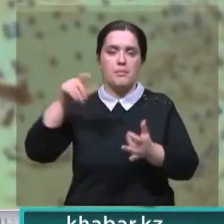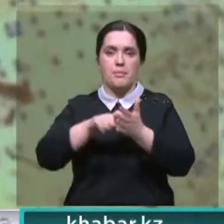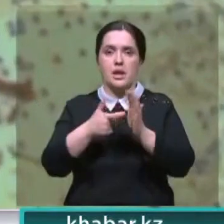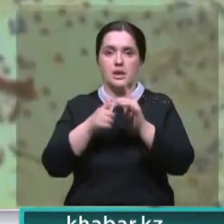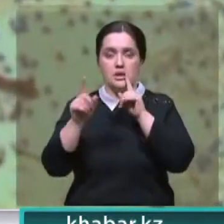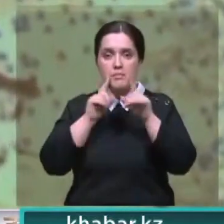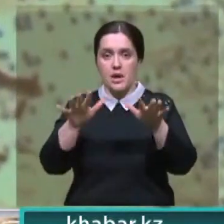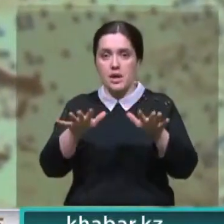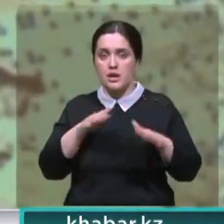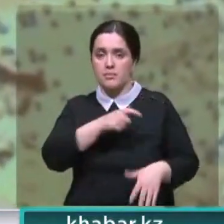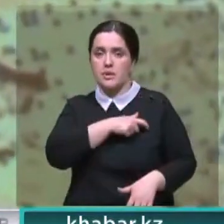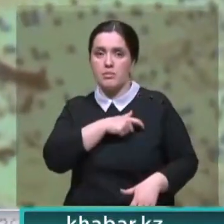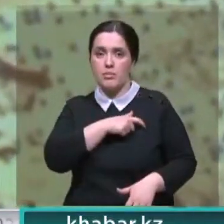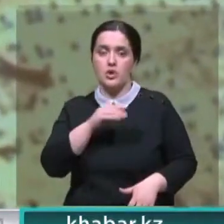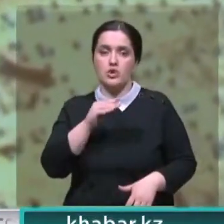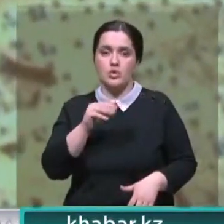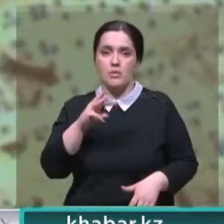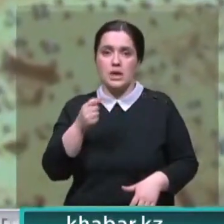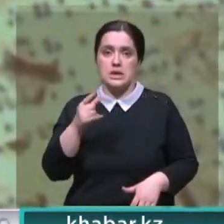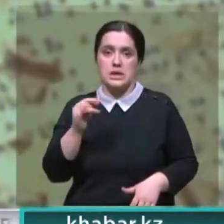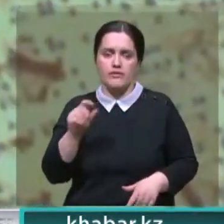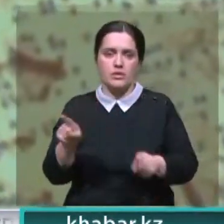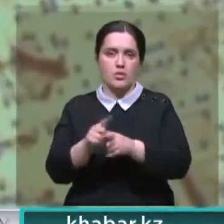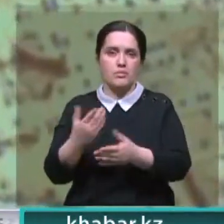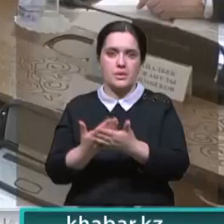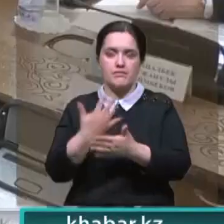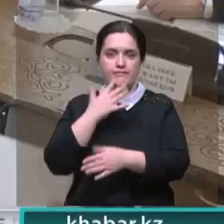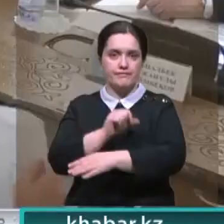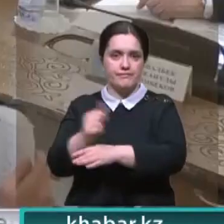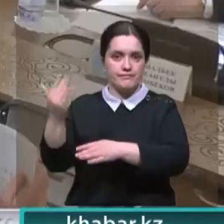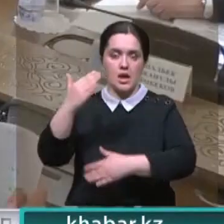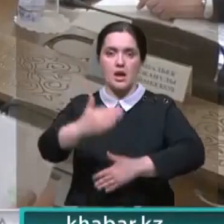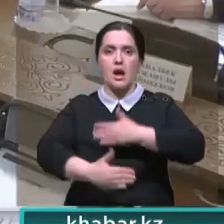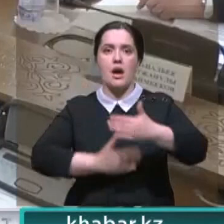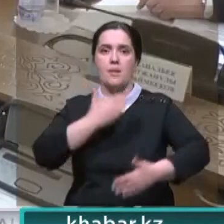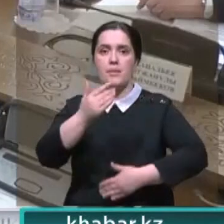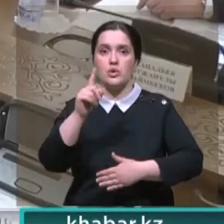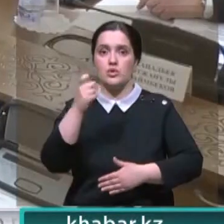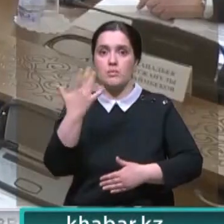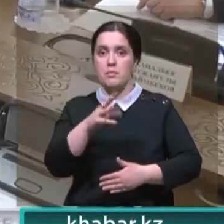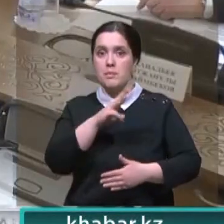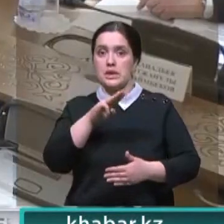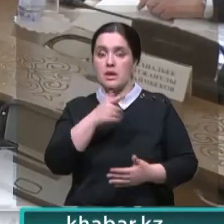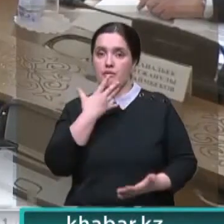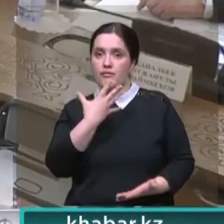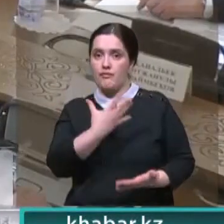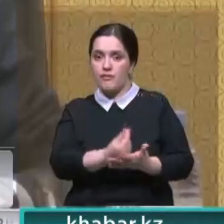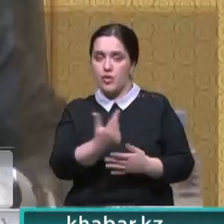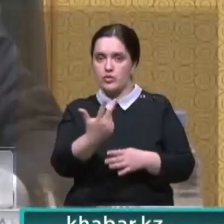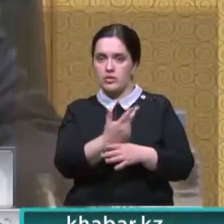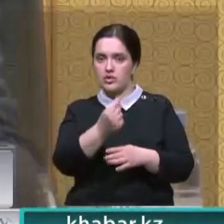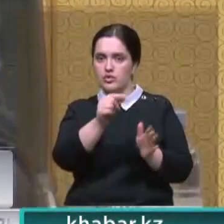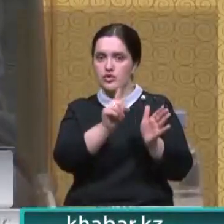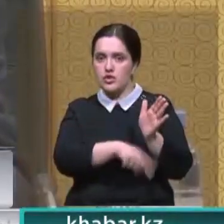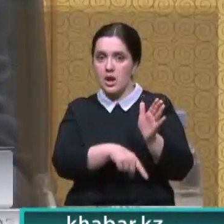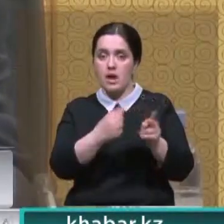парламента. Депутат Мухтар Жумагазиев привел вот такой пример. Импортный комбайн стоит почти 150 миллионов тенге, а вот отечественный втрое дешевле.